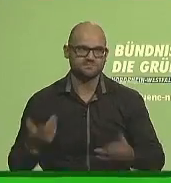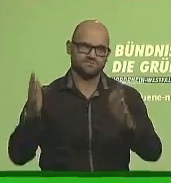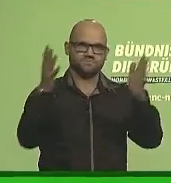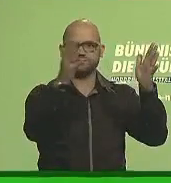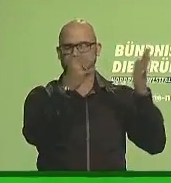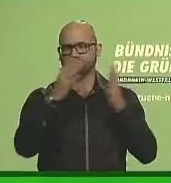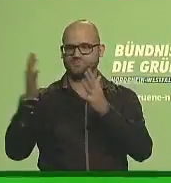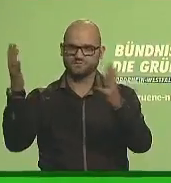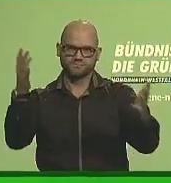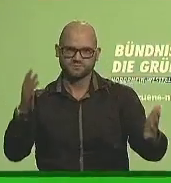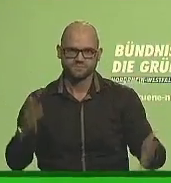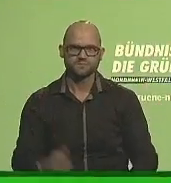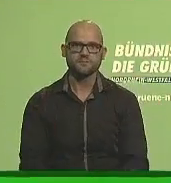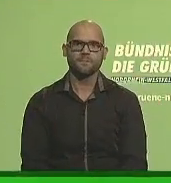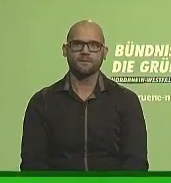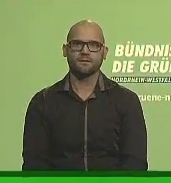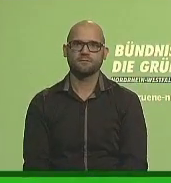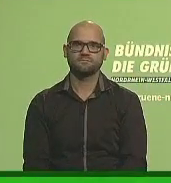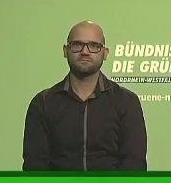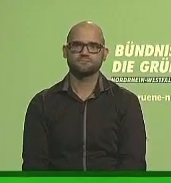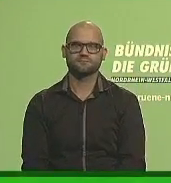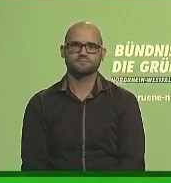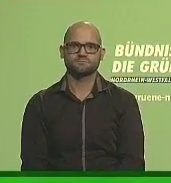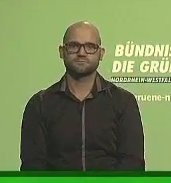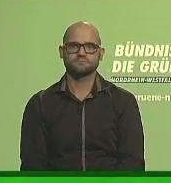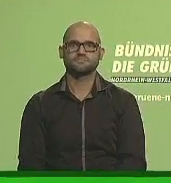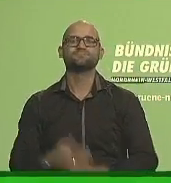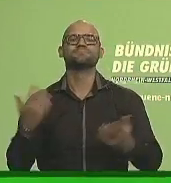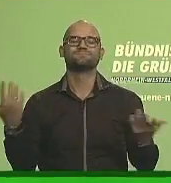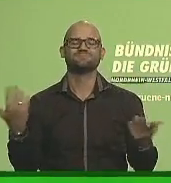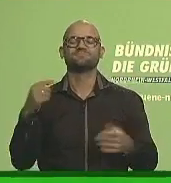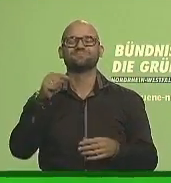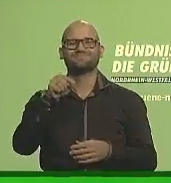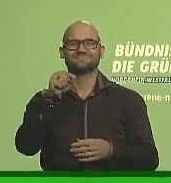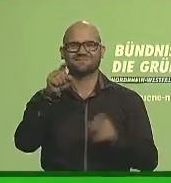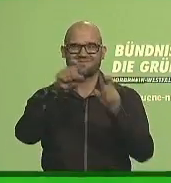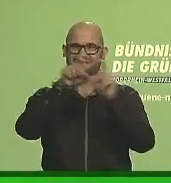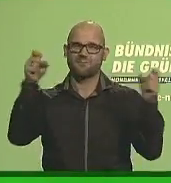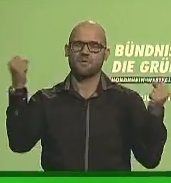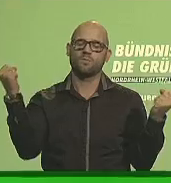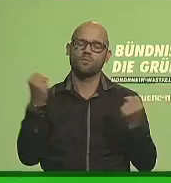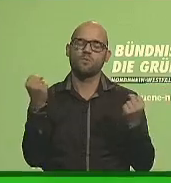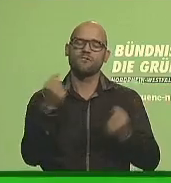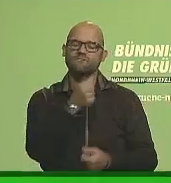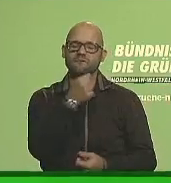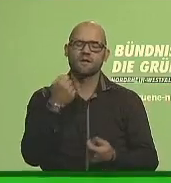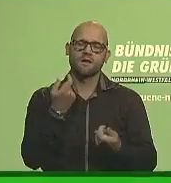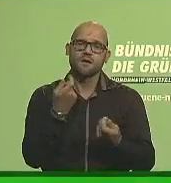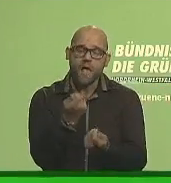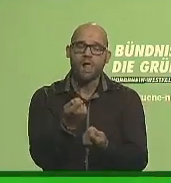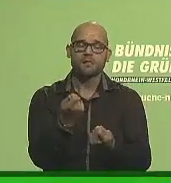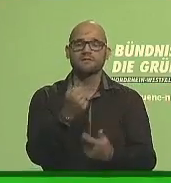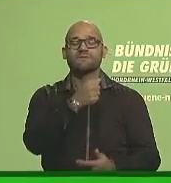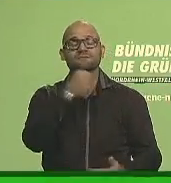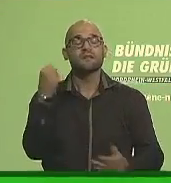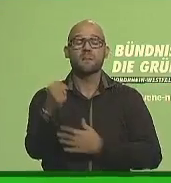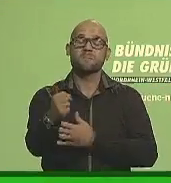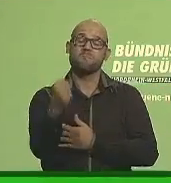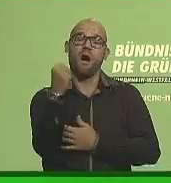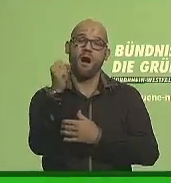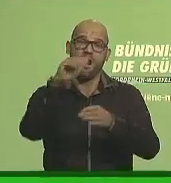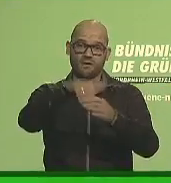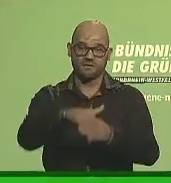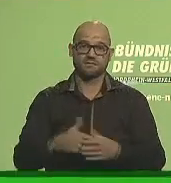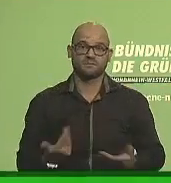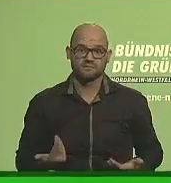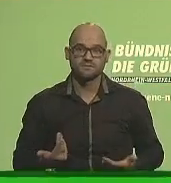Es geht bei dieser Frage um viel Macht und es geht um viel Geld. Und gerade deshalb wird